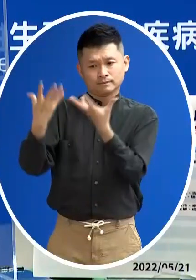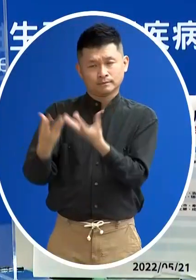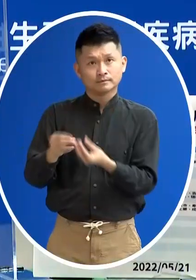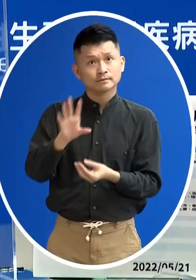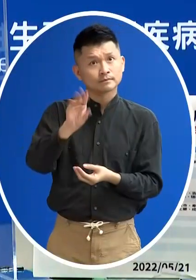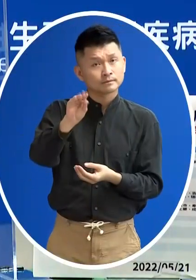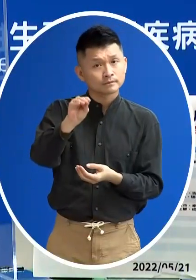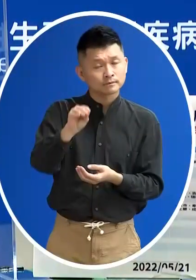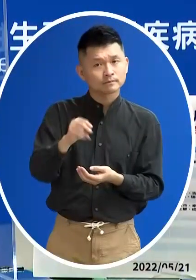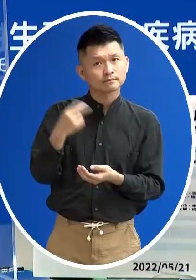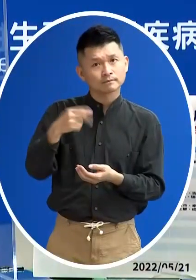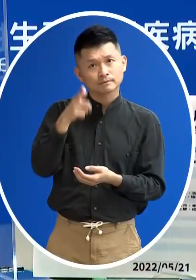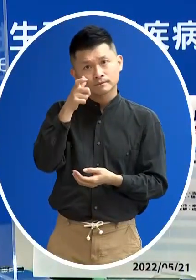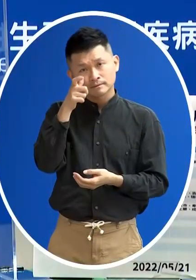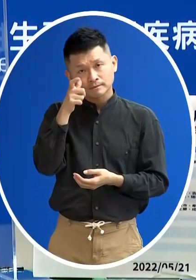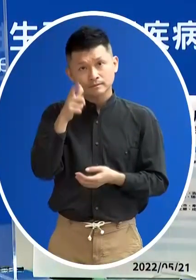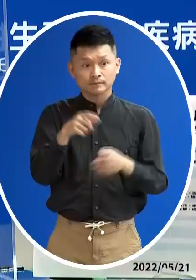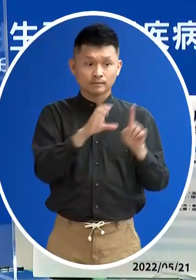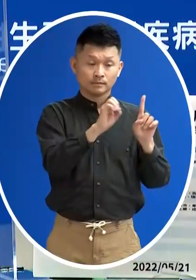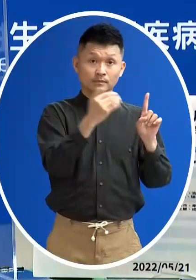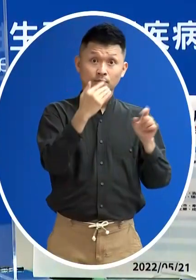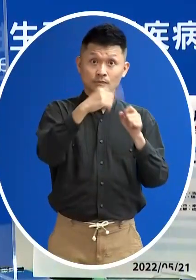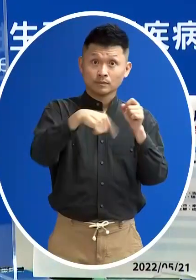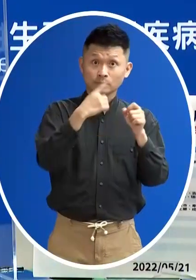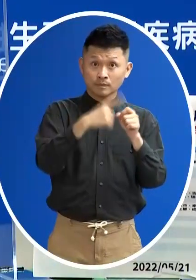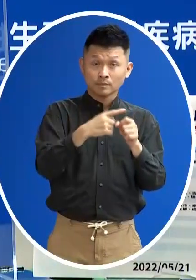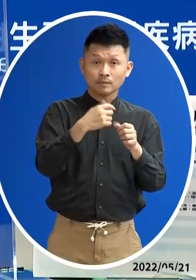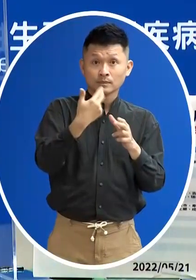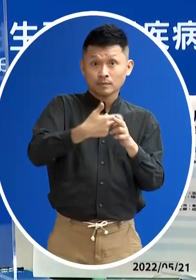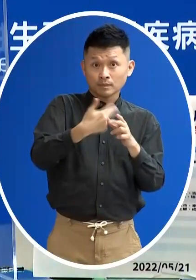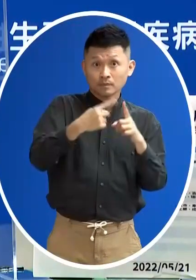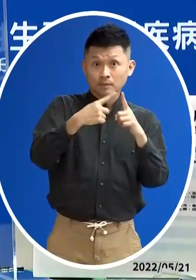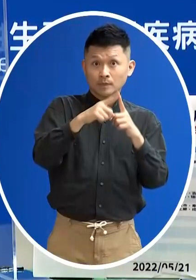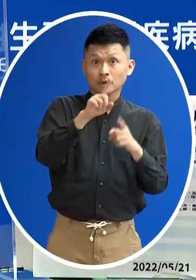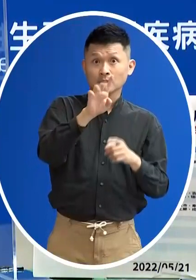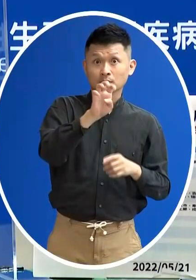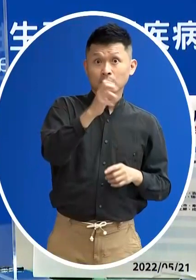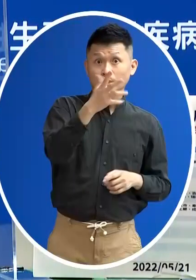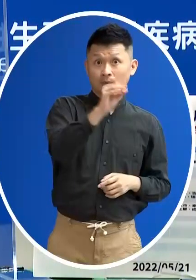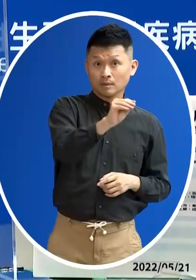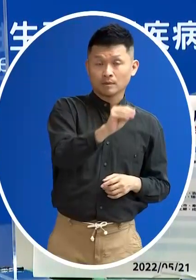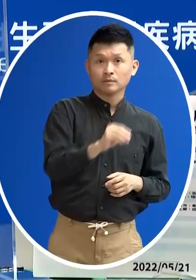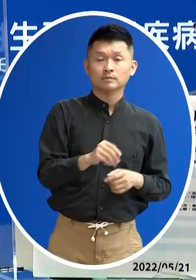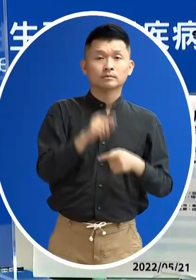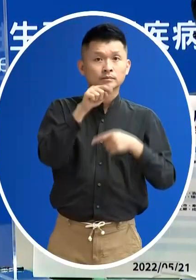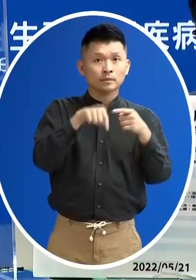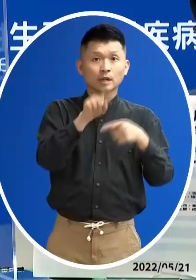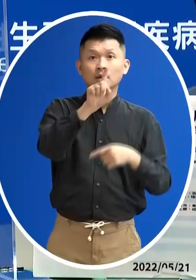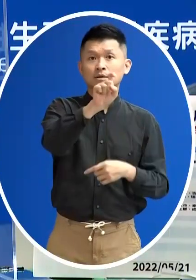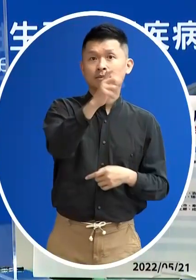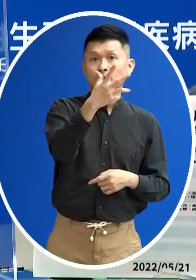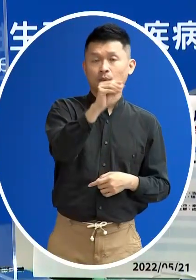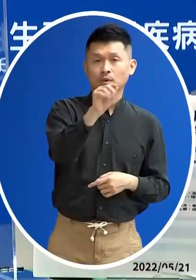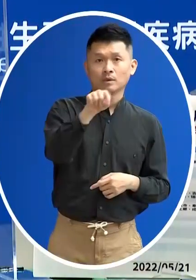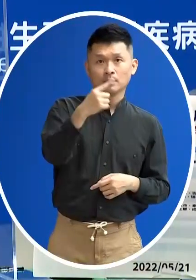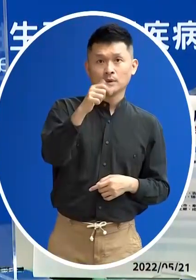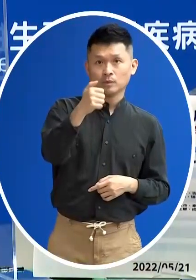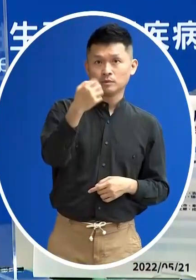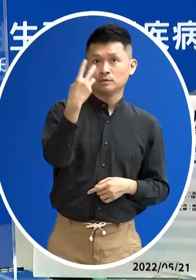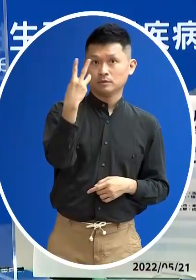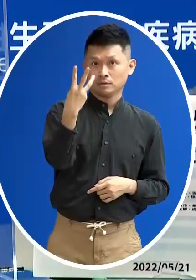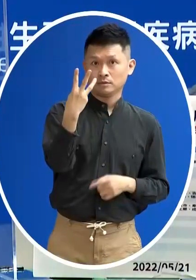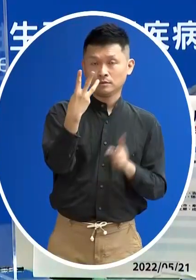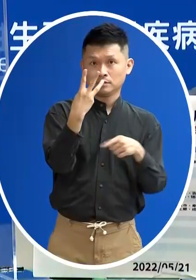看，当然上109年平均的职业人数是18万。平均哈是